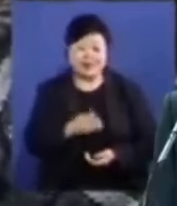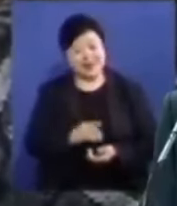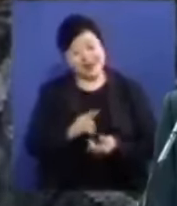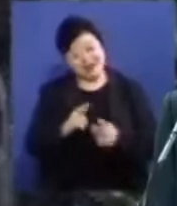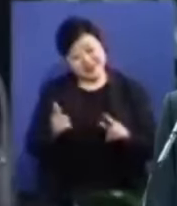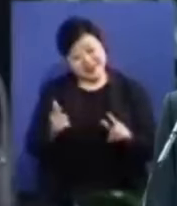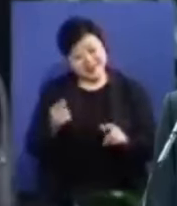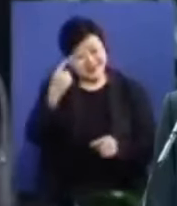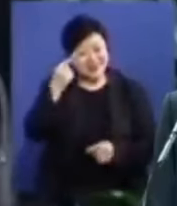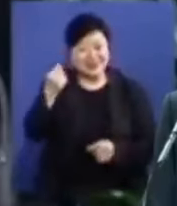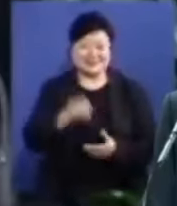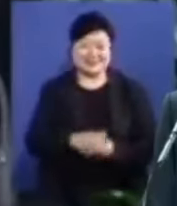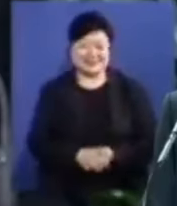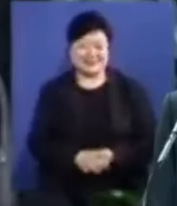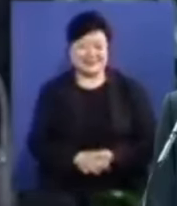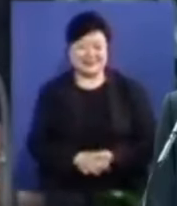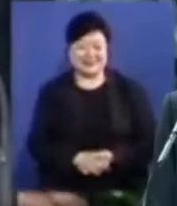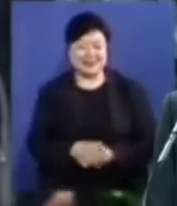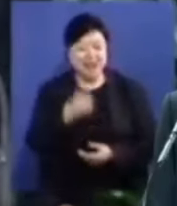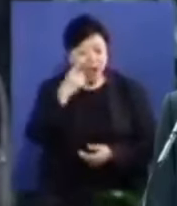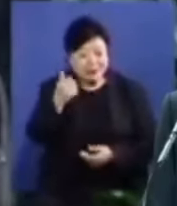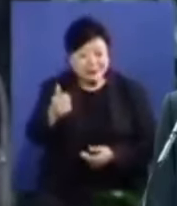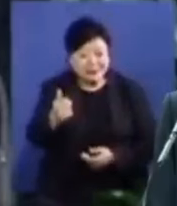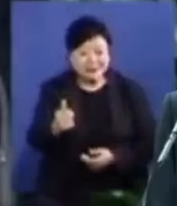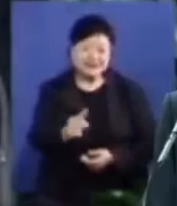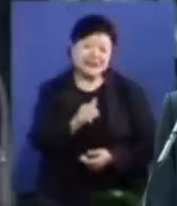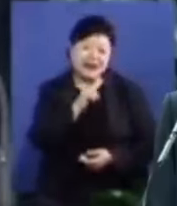아니구나. 우리 아버지가